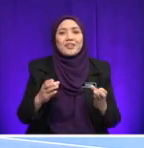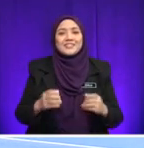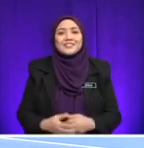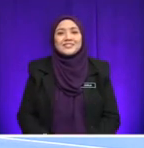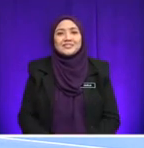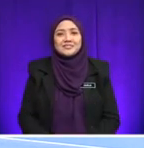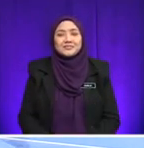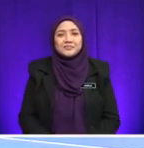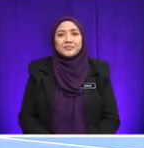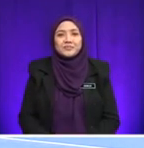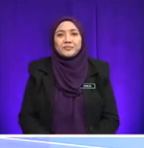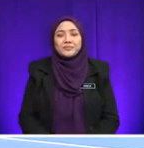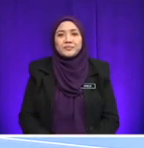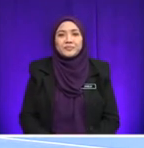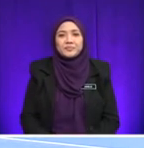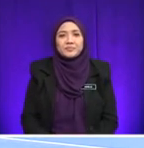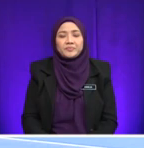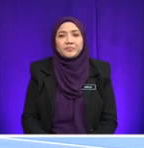oke oke